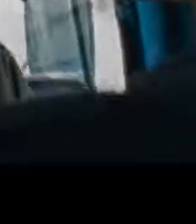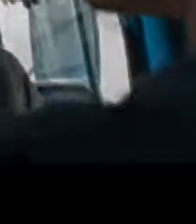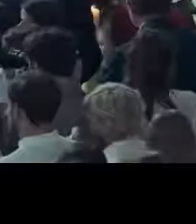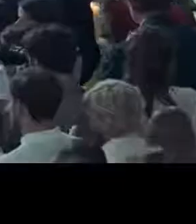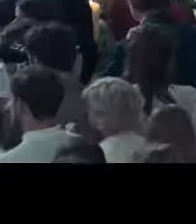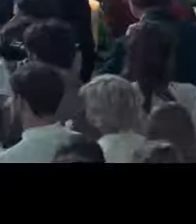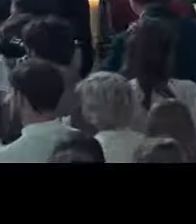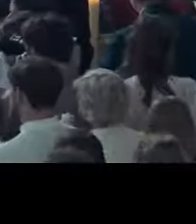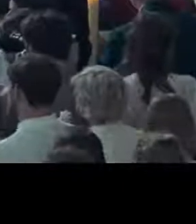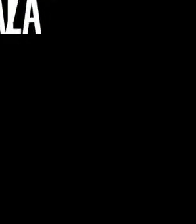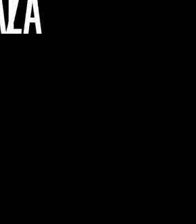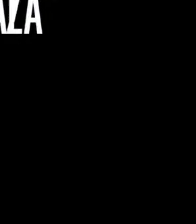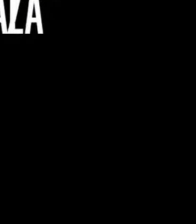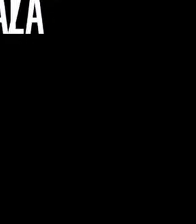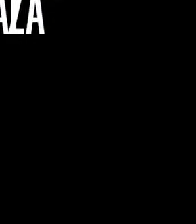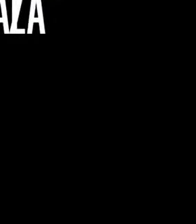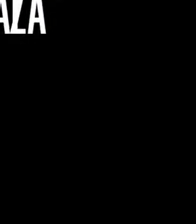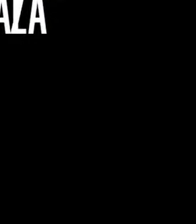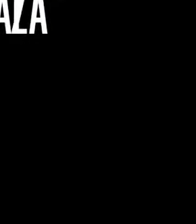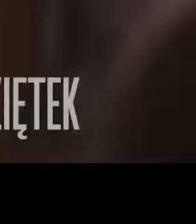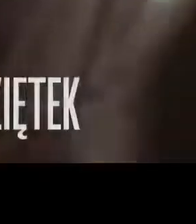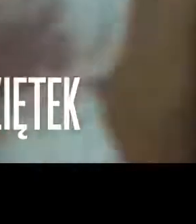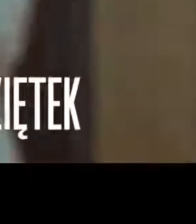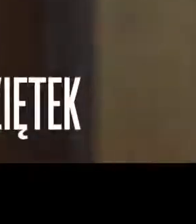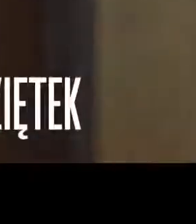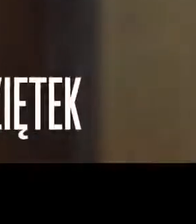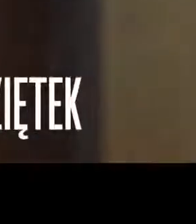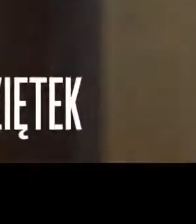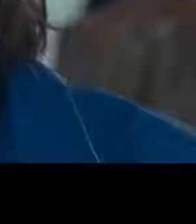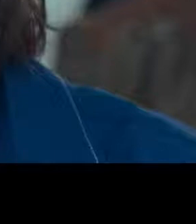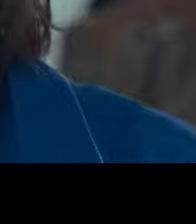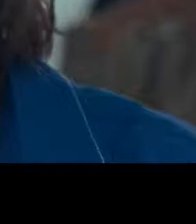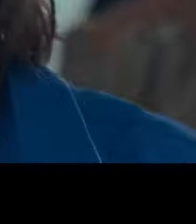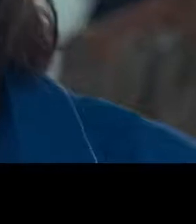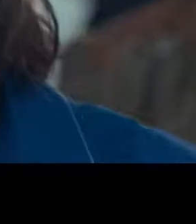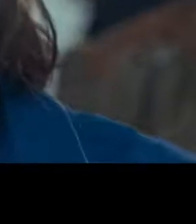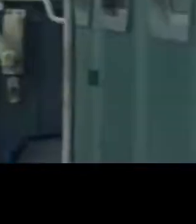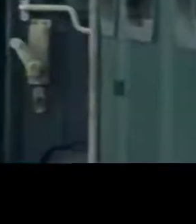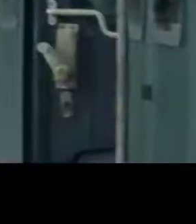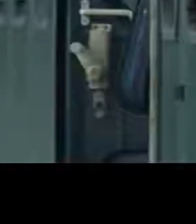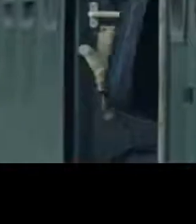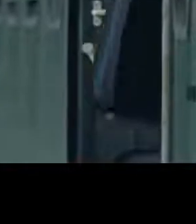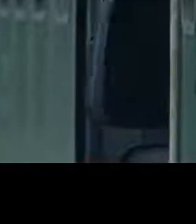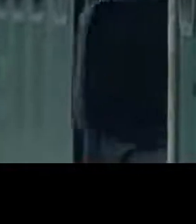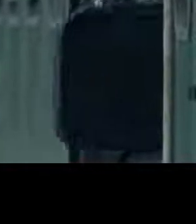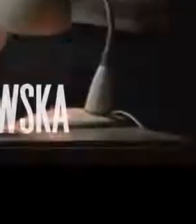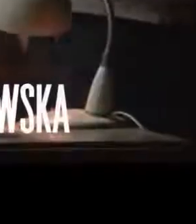Oscara. Nowy film twórców Ostatniej Rodziny i Bożego Ciała.